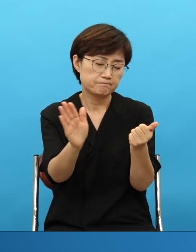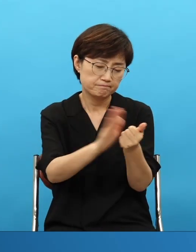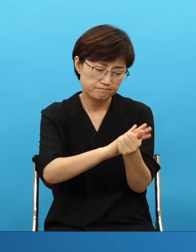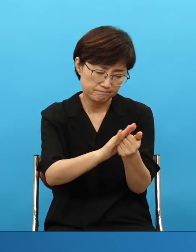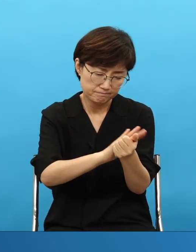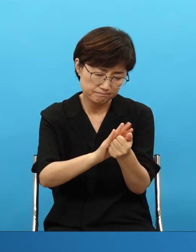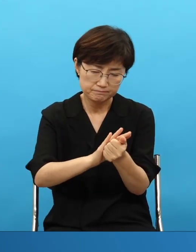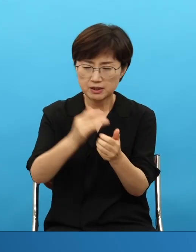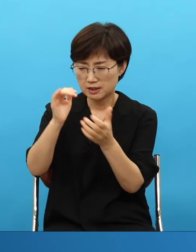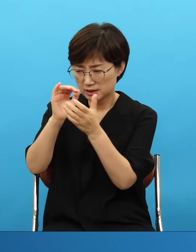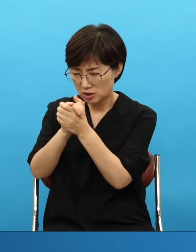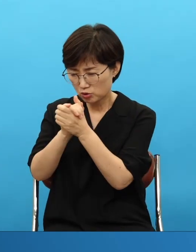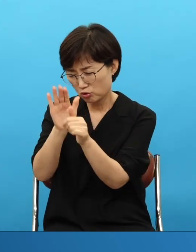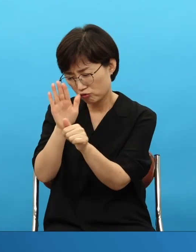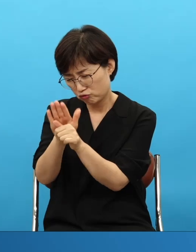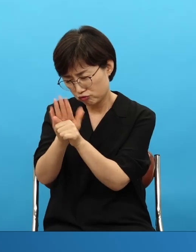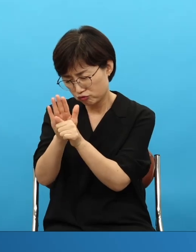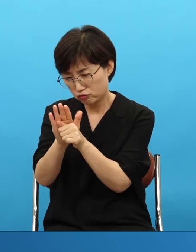소통됩니다.